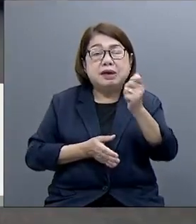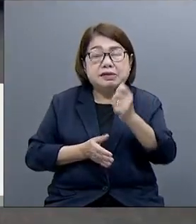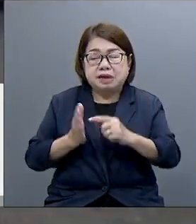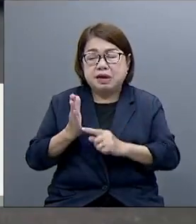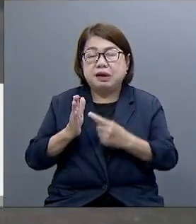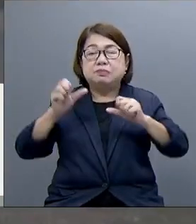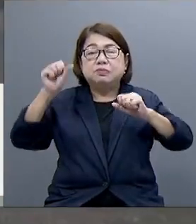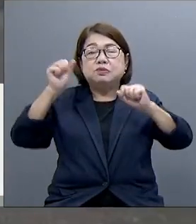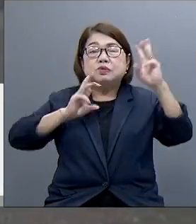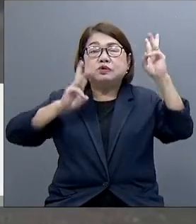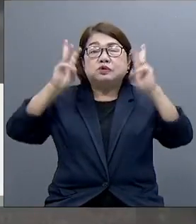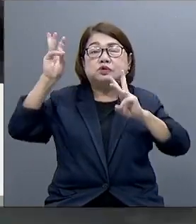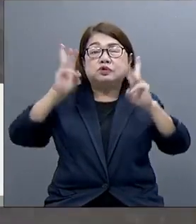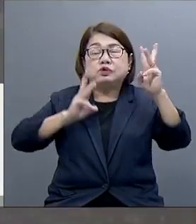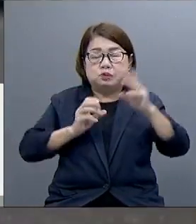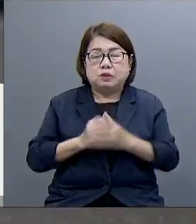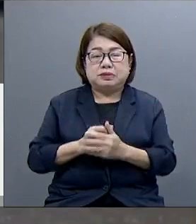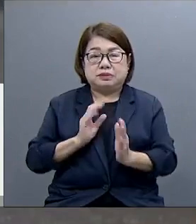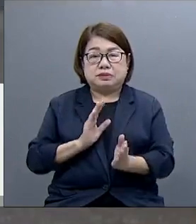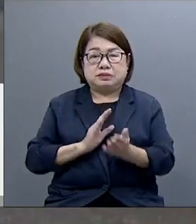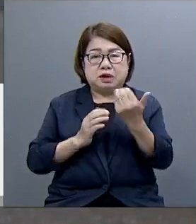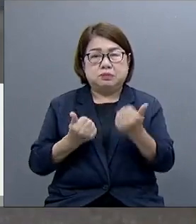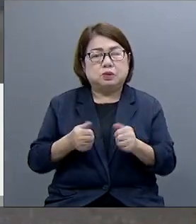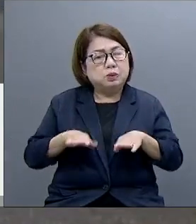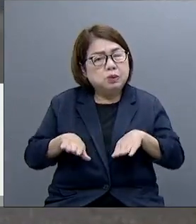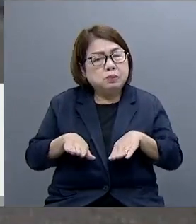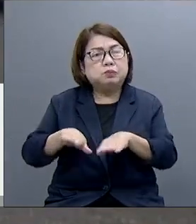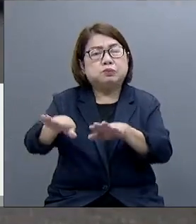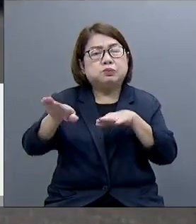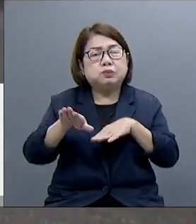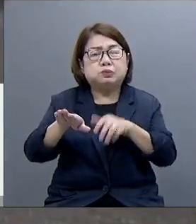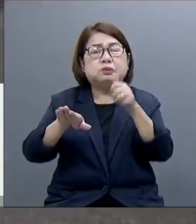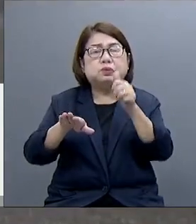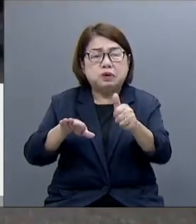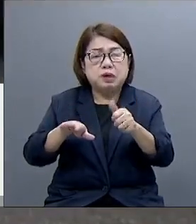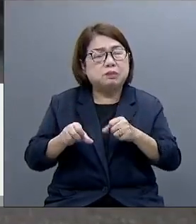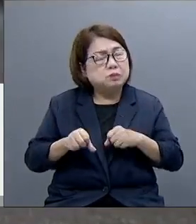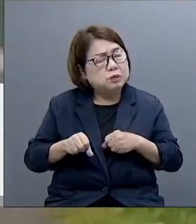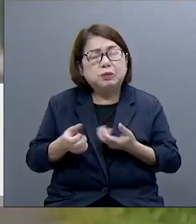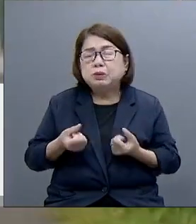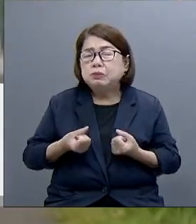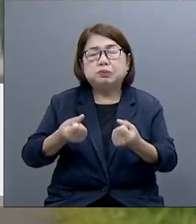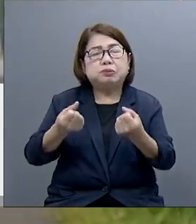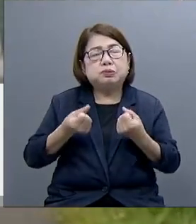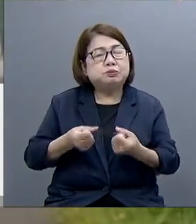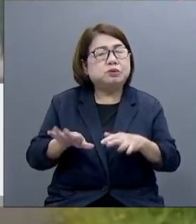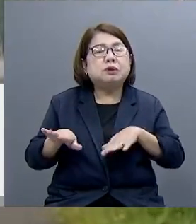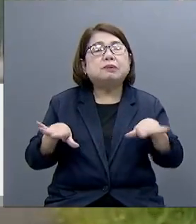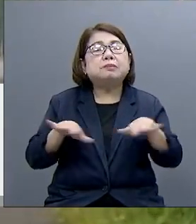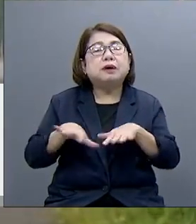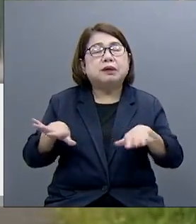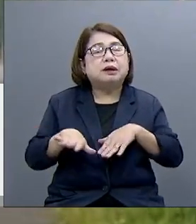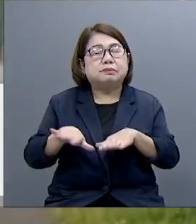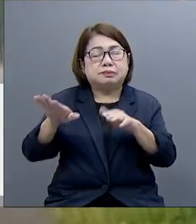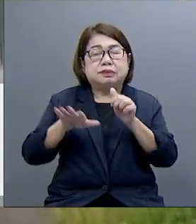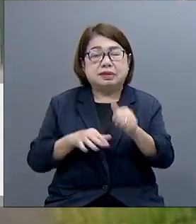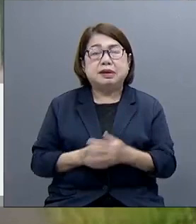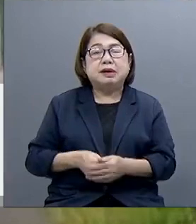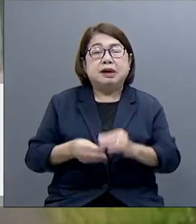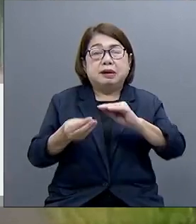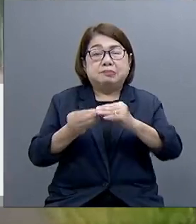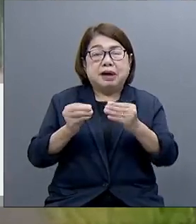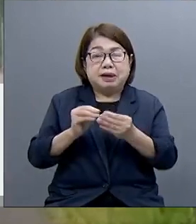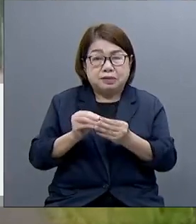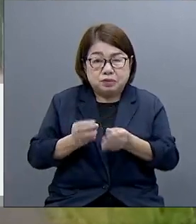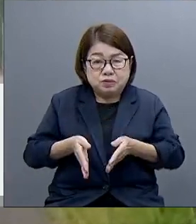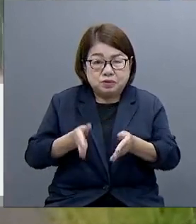รรค์ช่วงเช้าที่ผ่านมารถไม่มากค่ะยังคล่องตัวอย่างมากเลยนะคะรวมไปถึงถนนหมายเลข117